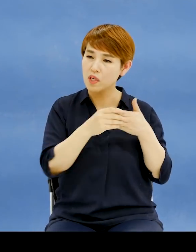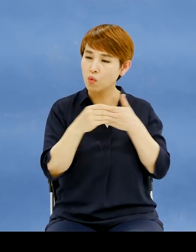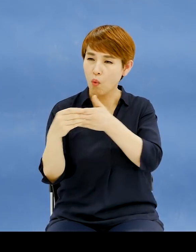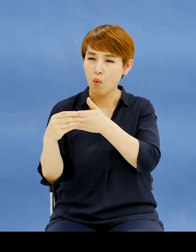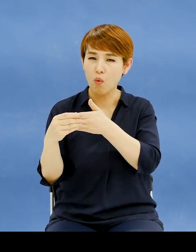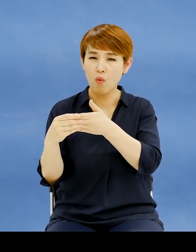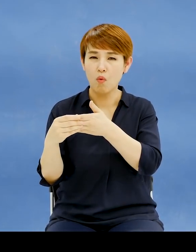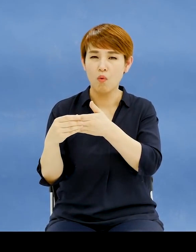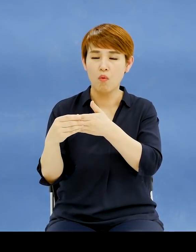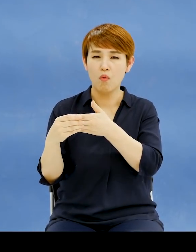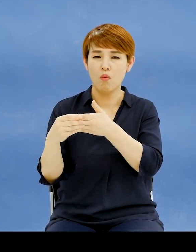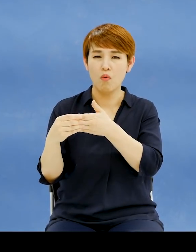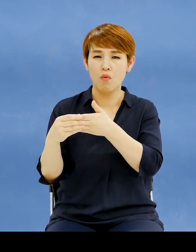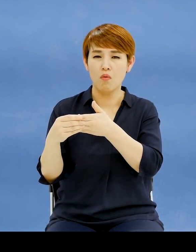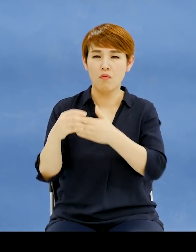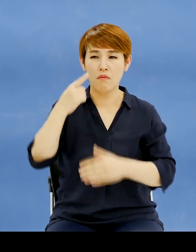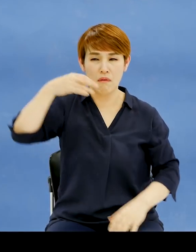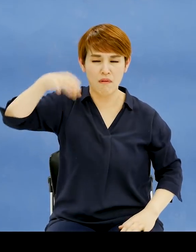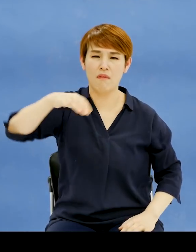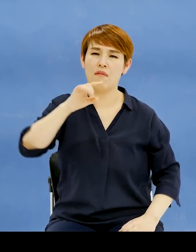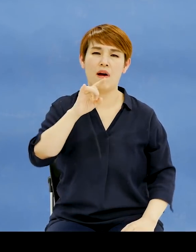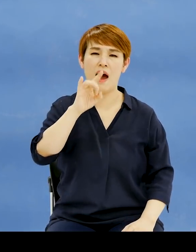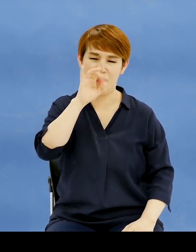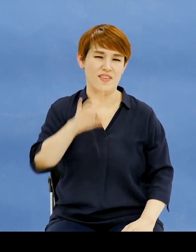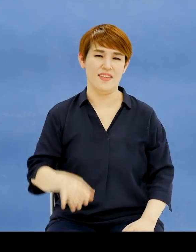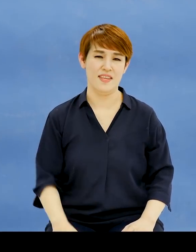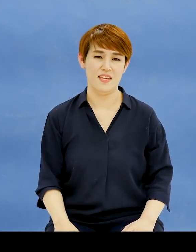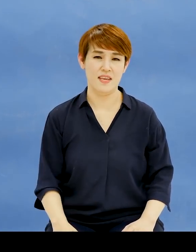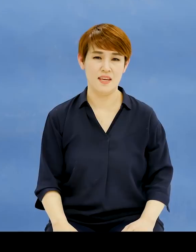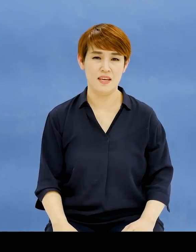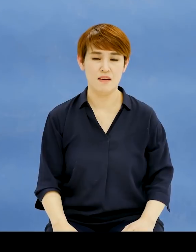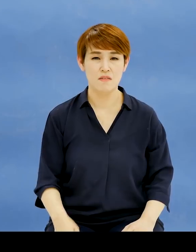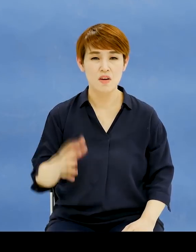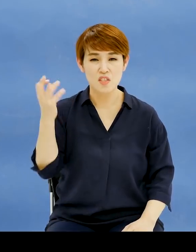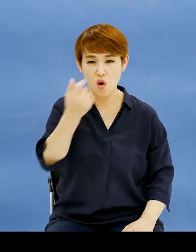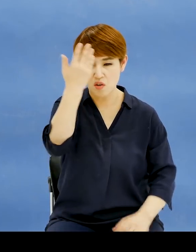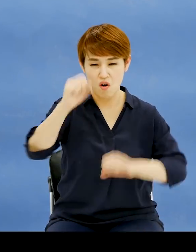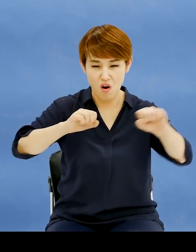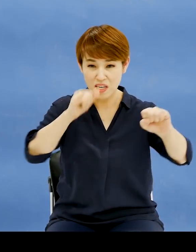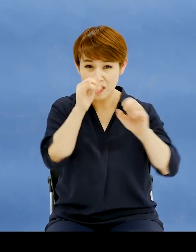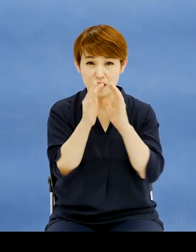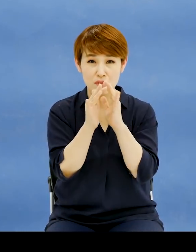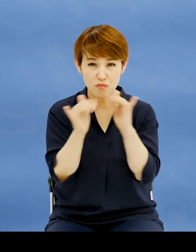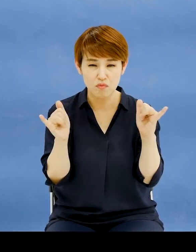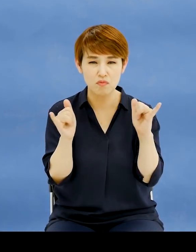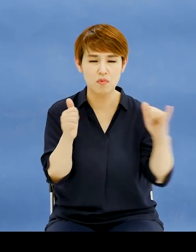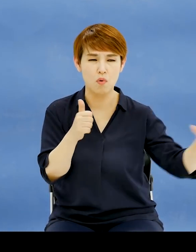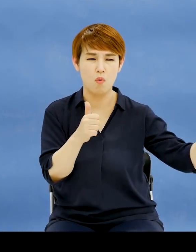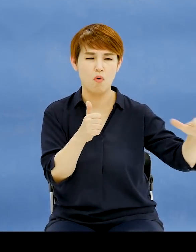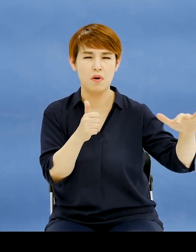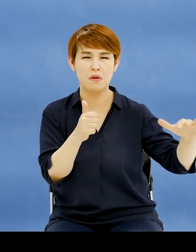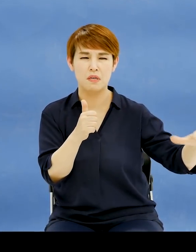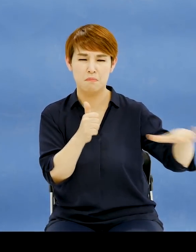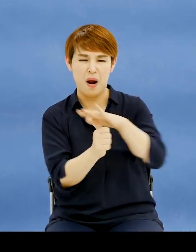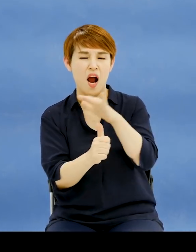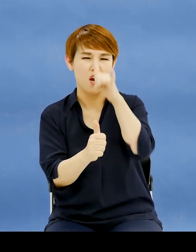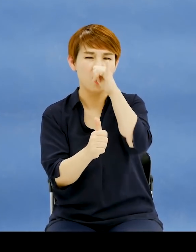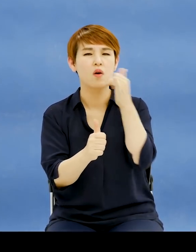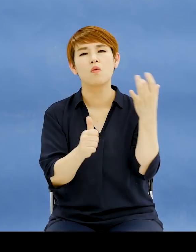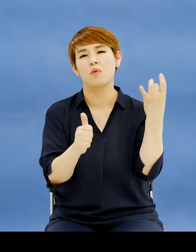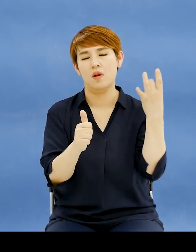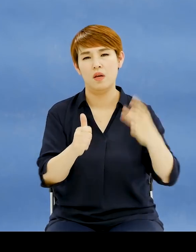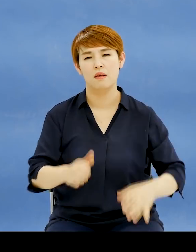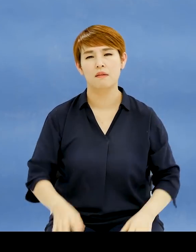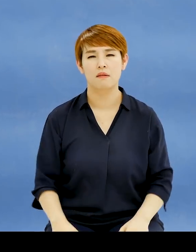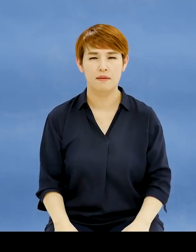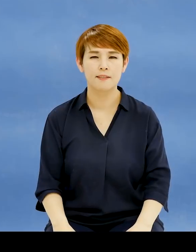주시고 인도하시는데 안 되잖아요. 네. 그러니까 이런 분들이 거의 굉장히 많이 공격을 받으셨어요. 네. 그러니까